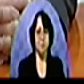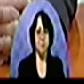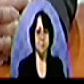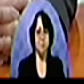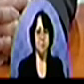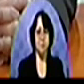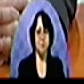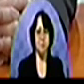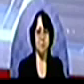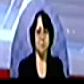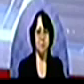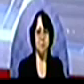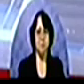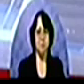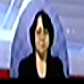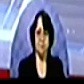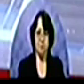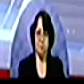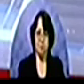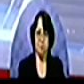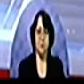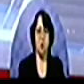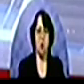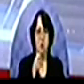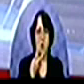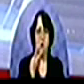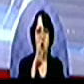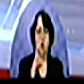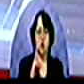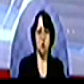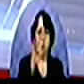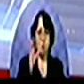Хоёр мянга 2020 оны сонгуул болохтой холбогдуулах